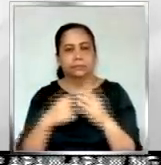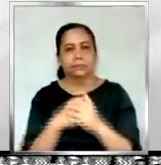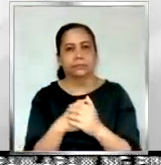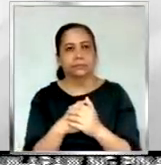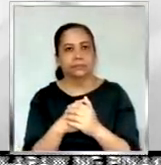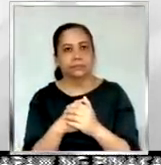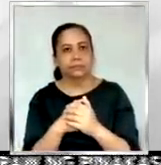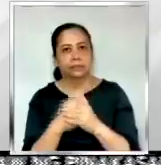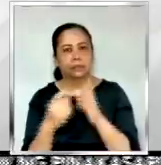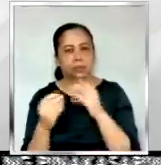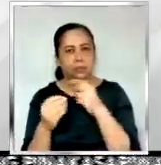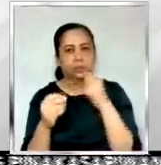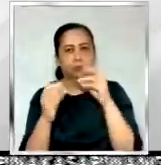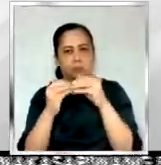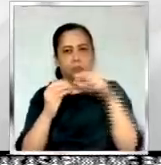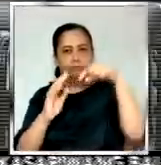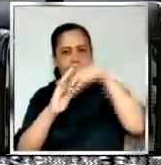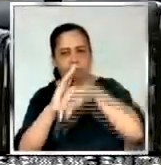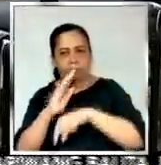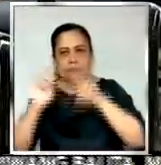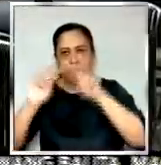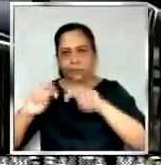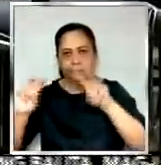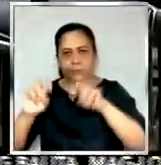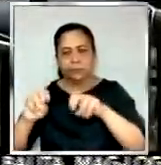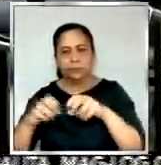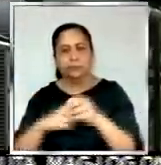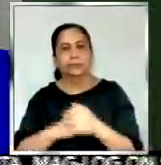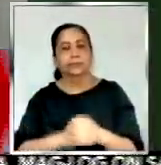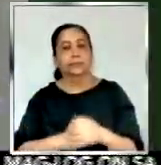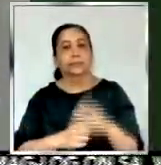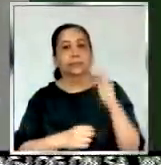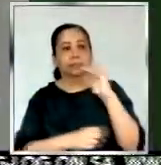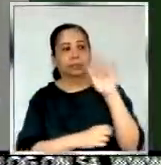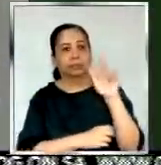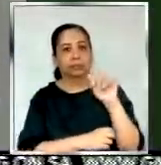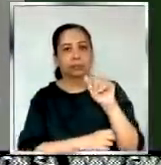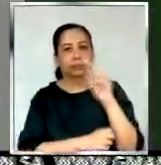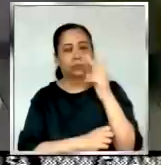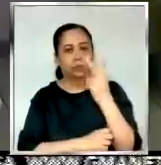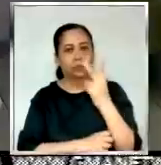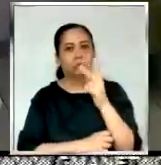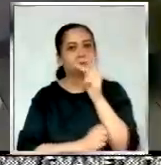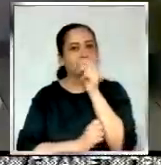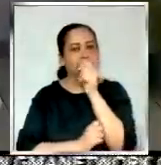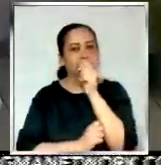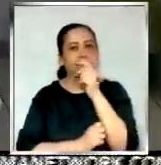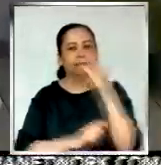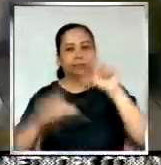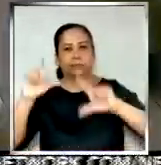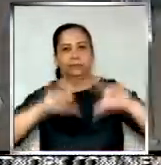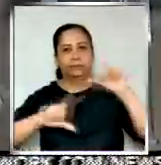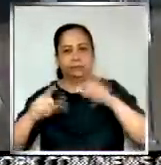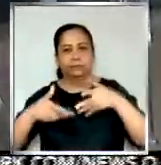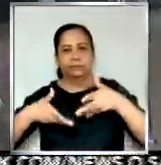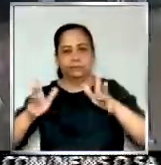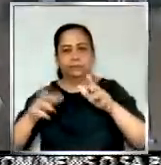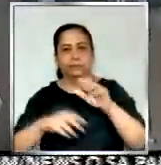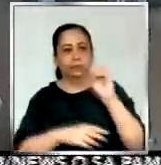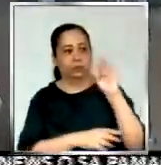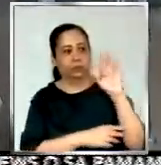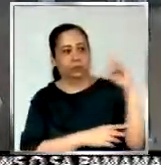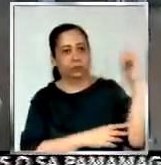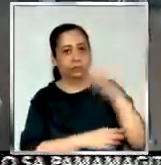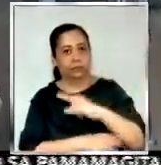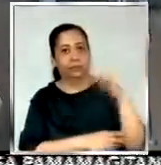an investigation of these private labs. Mula noong Hulyo, 2 pribadong laboratorio ang pinayagang mag-swab ng mga OFW'ng dumarating